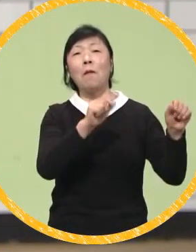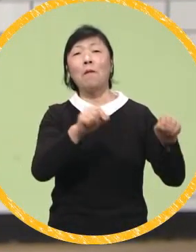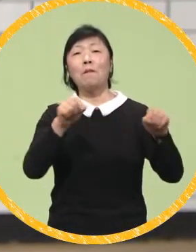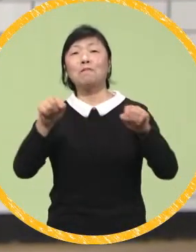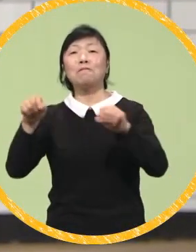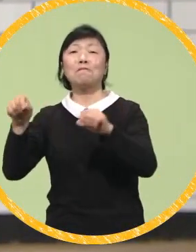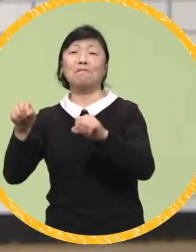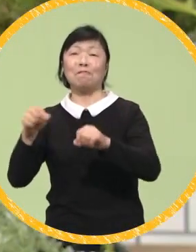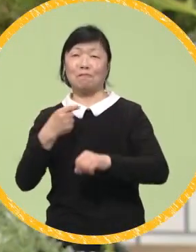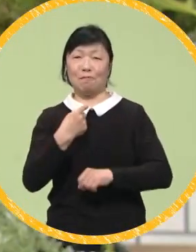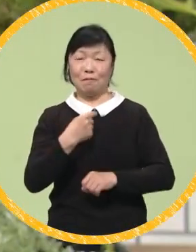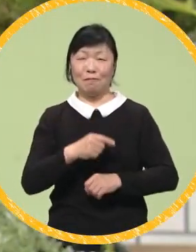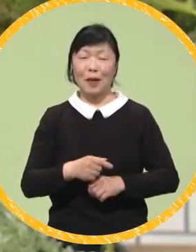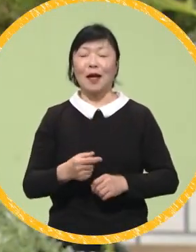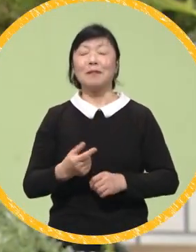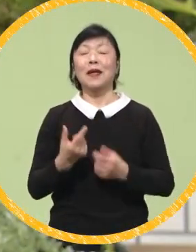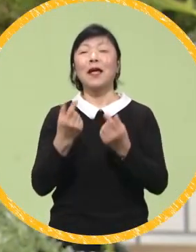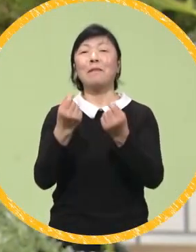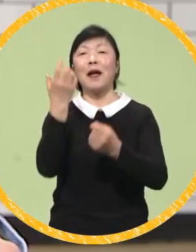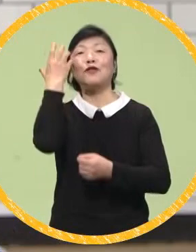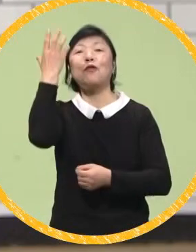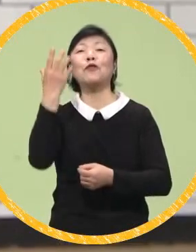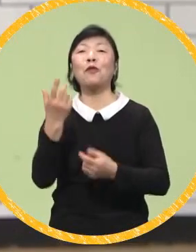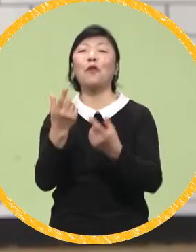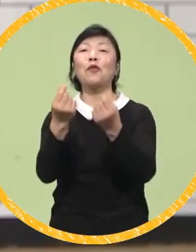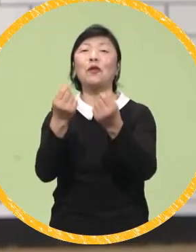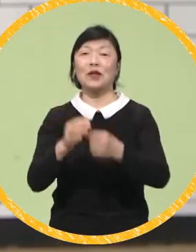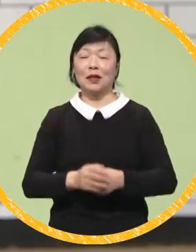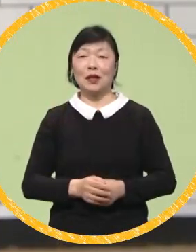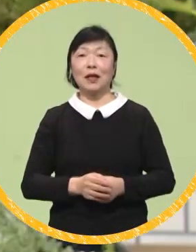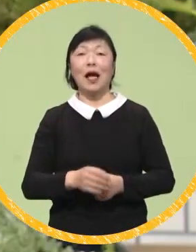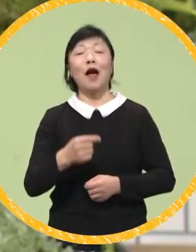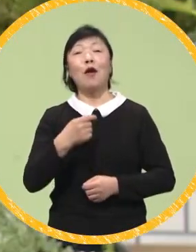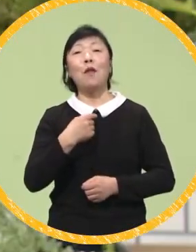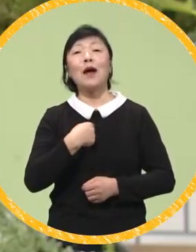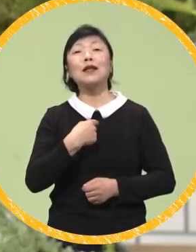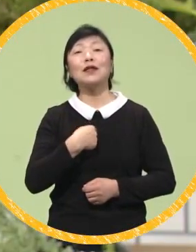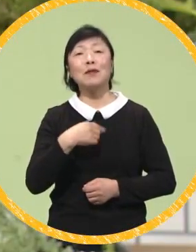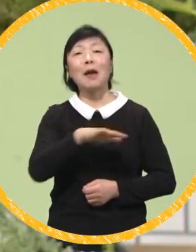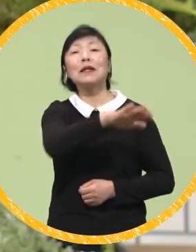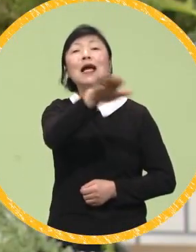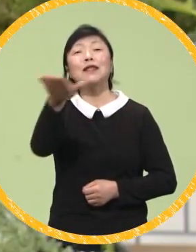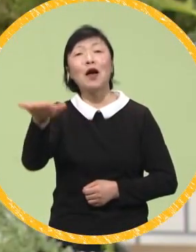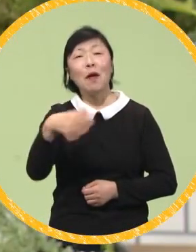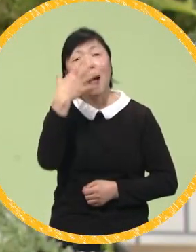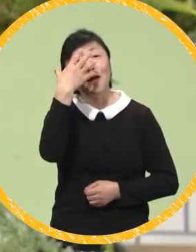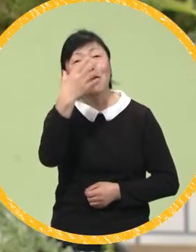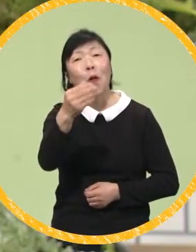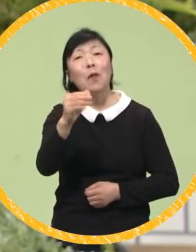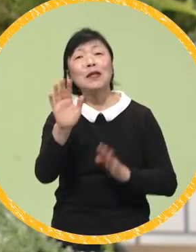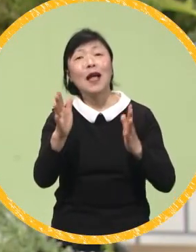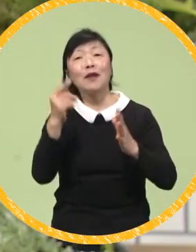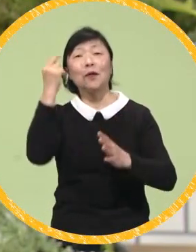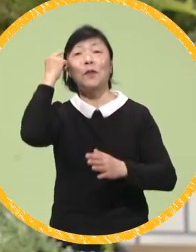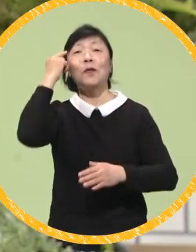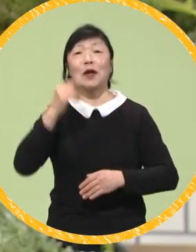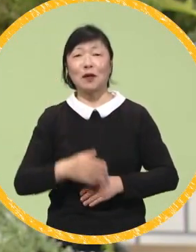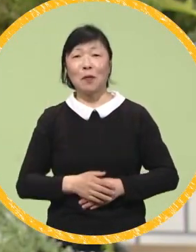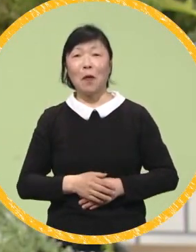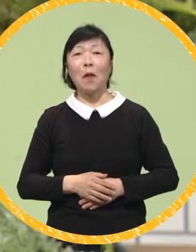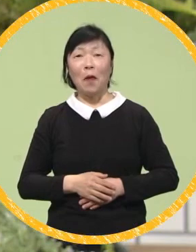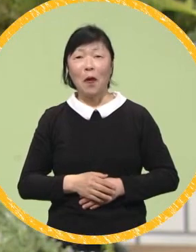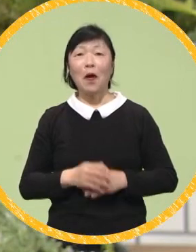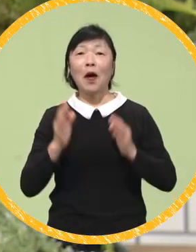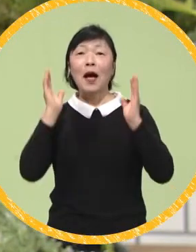ね想像通りだね私は地味にホント皆どうでもいいと思ってると思うけどかみーて